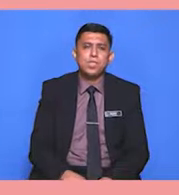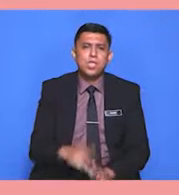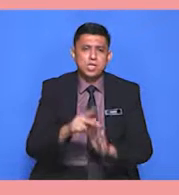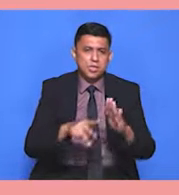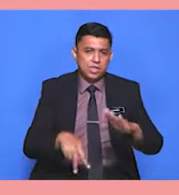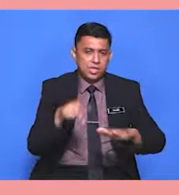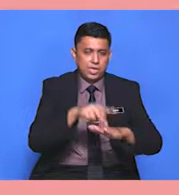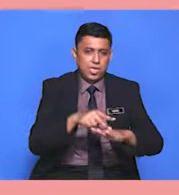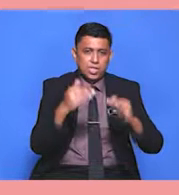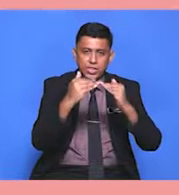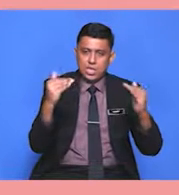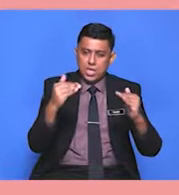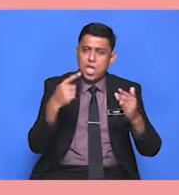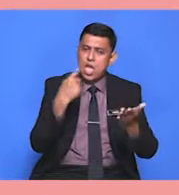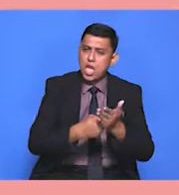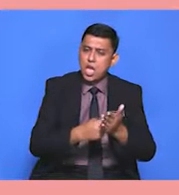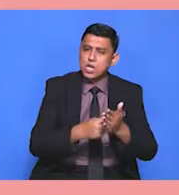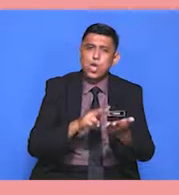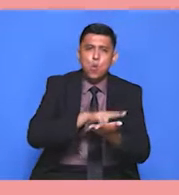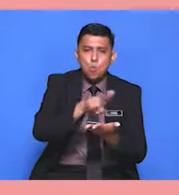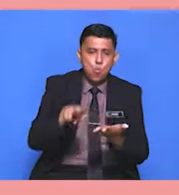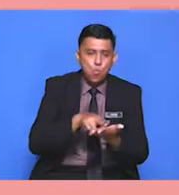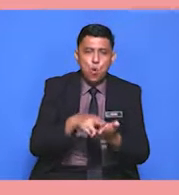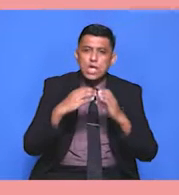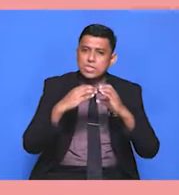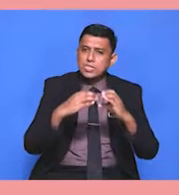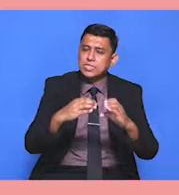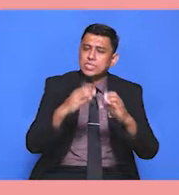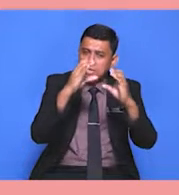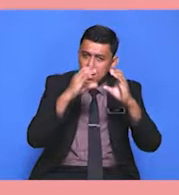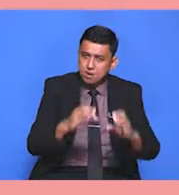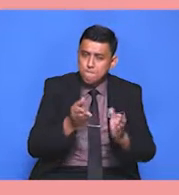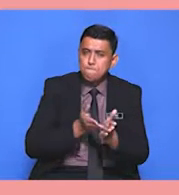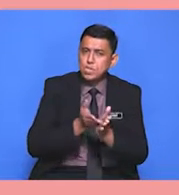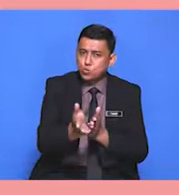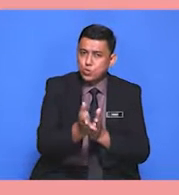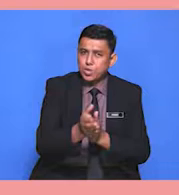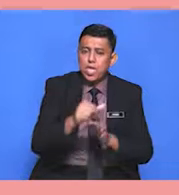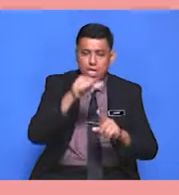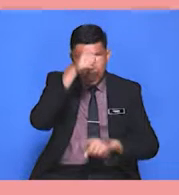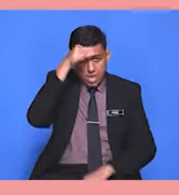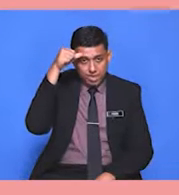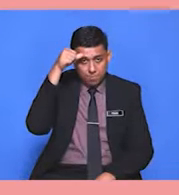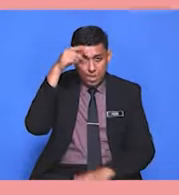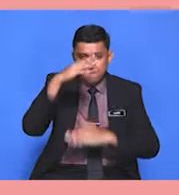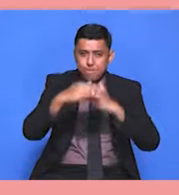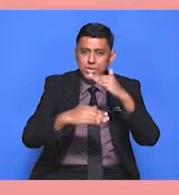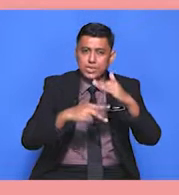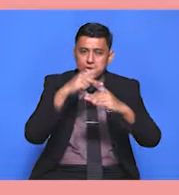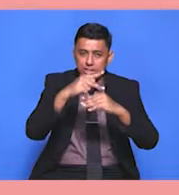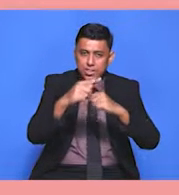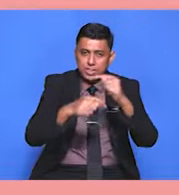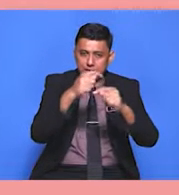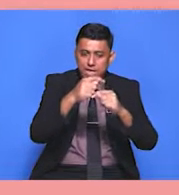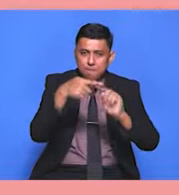kenaikan tingkat harga umum secara berterusan akibat peningkatan